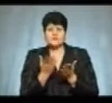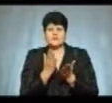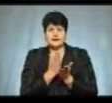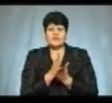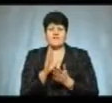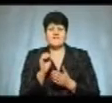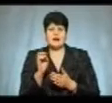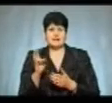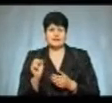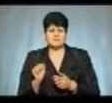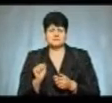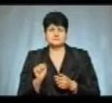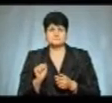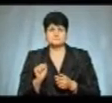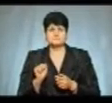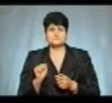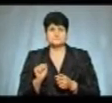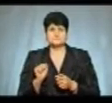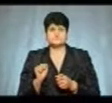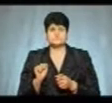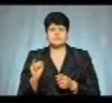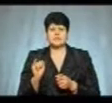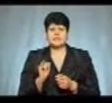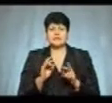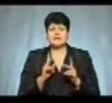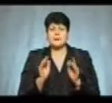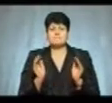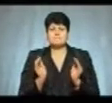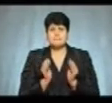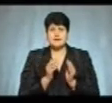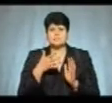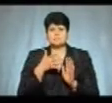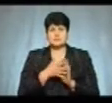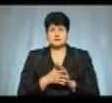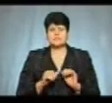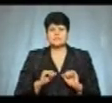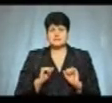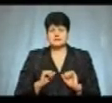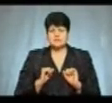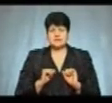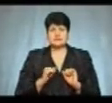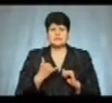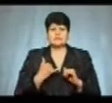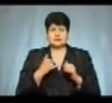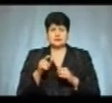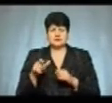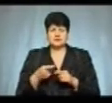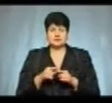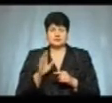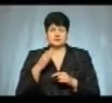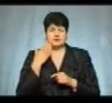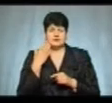вена, і як менше затратити зусиль, і для пацієнта це буде легше, і